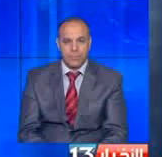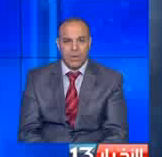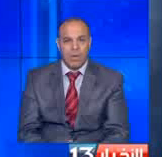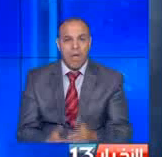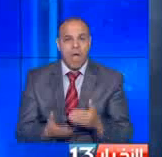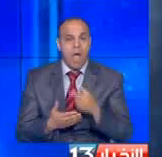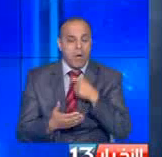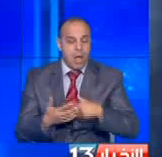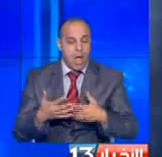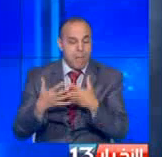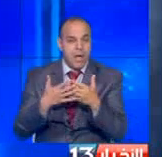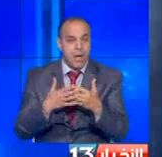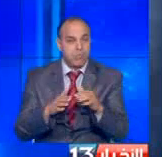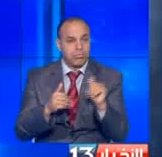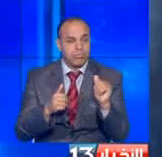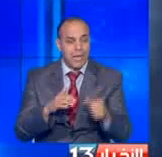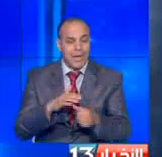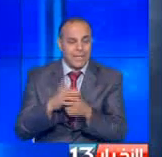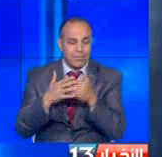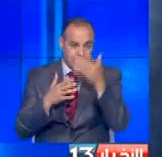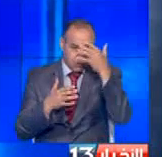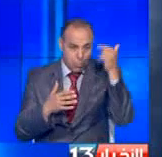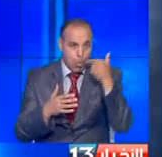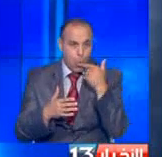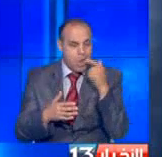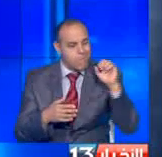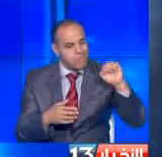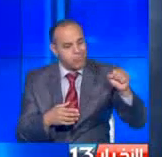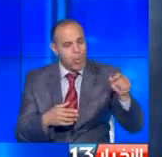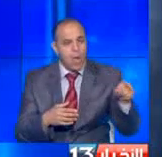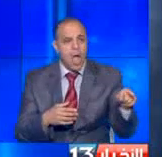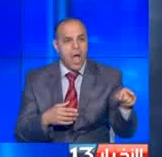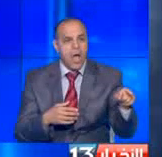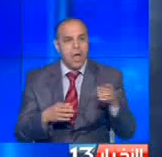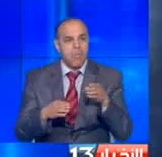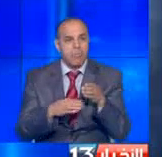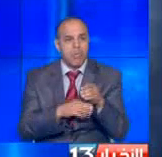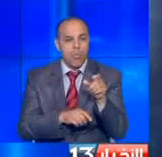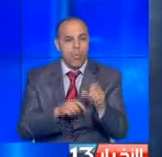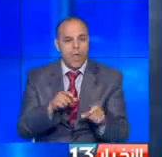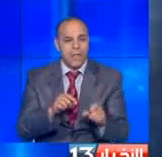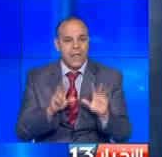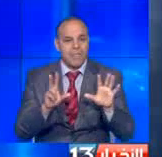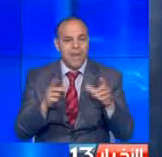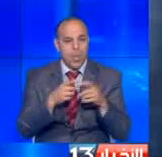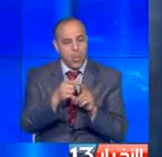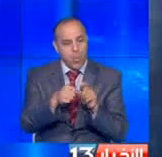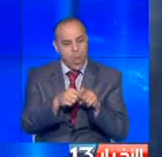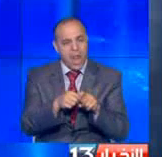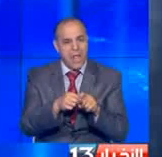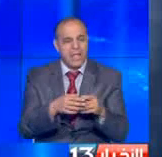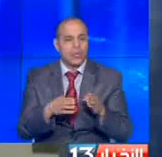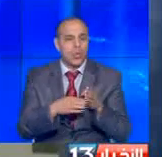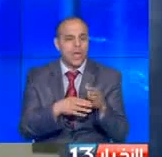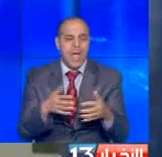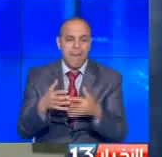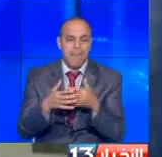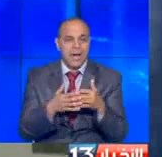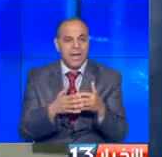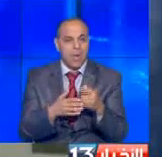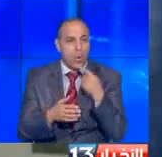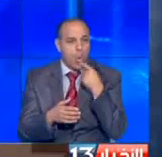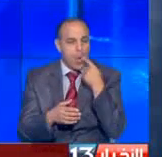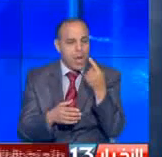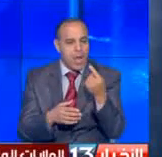امريكي قرار الرئيس الامريكي وفرض قيود على دخول مواطني ثماني دول الى الولايات المتحده كان